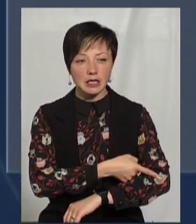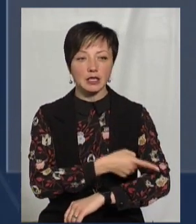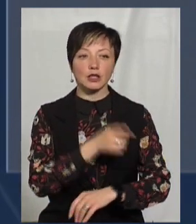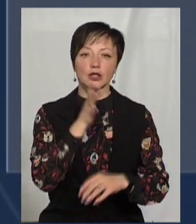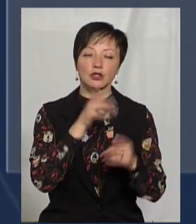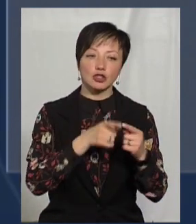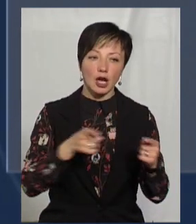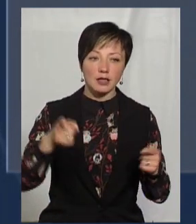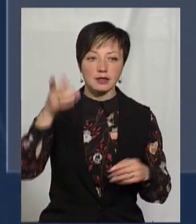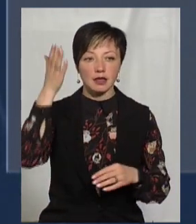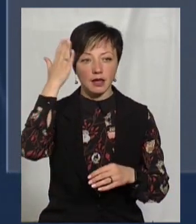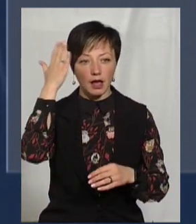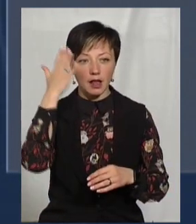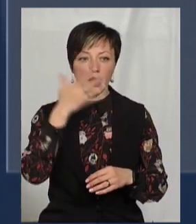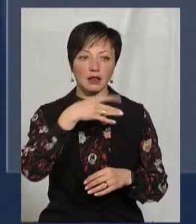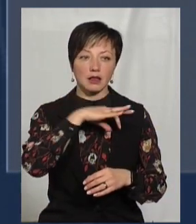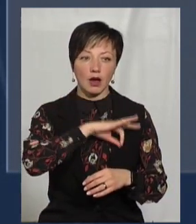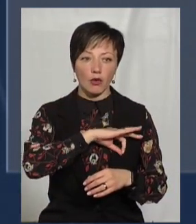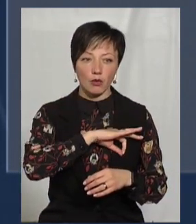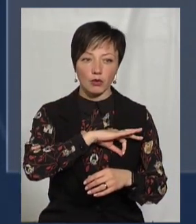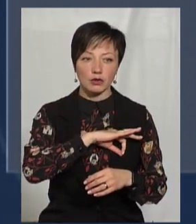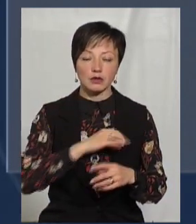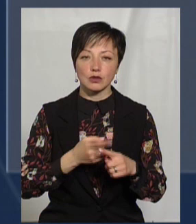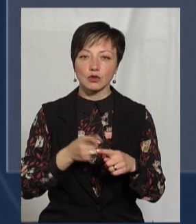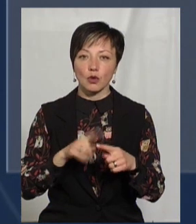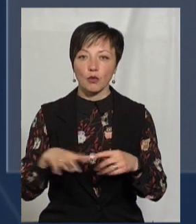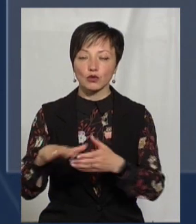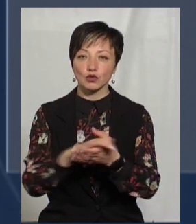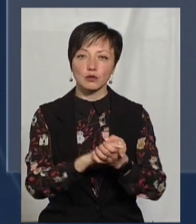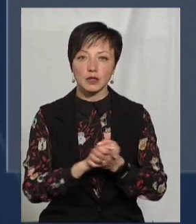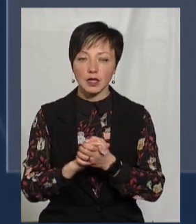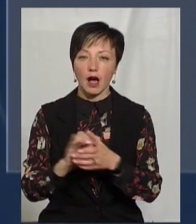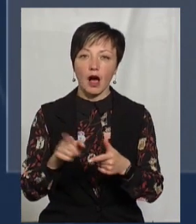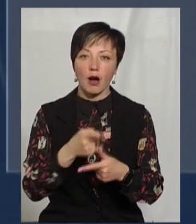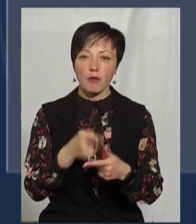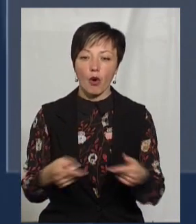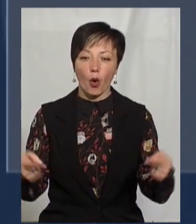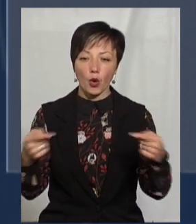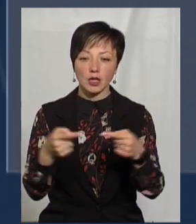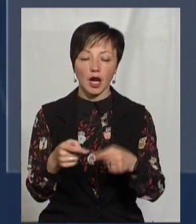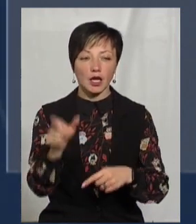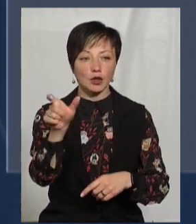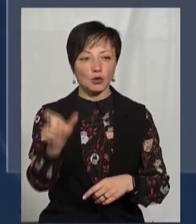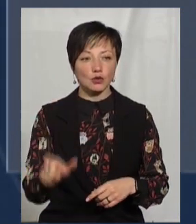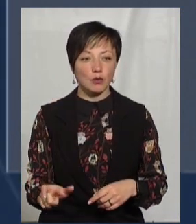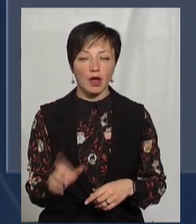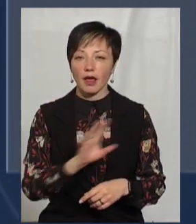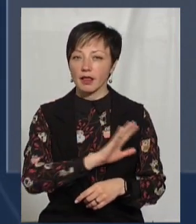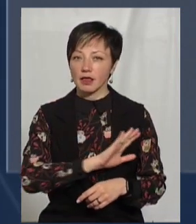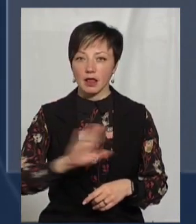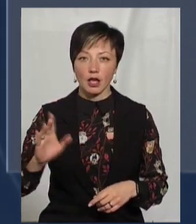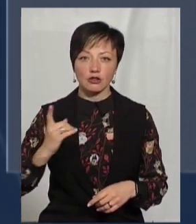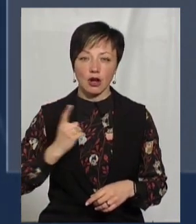звичайно, талант на користь цьому суспільству або конкретній особі, не